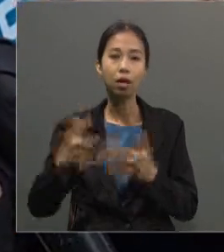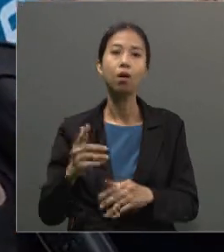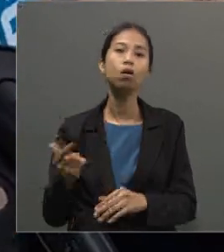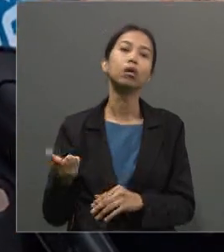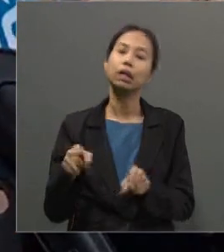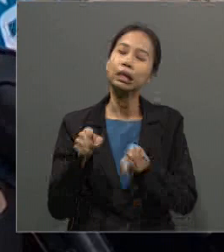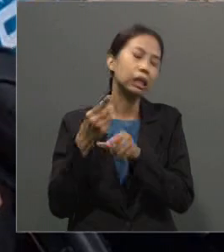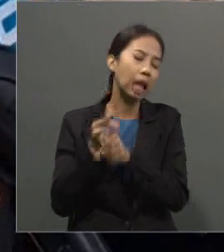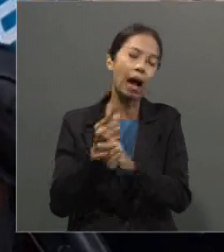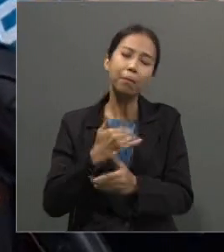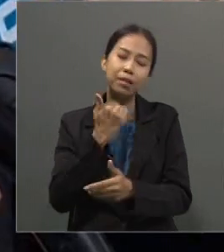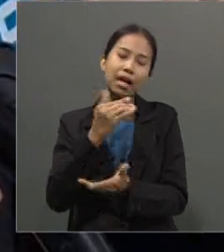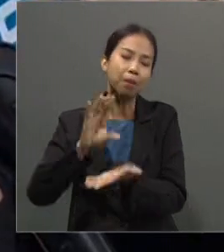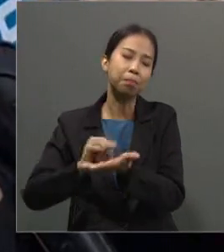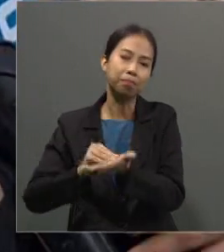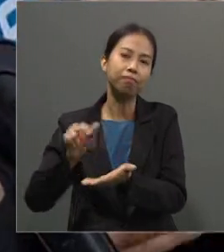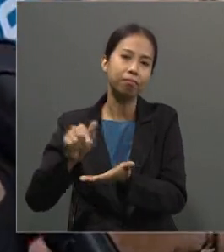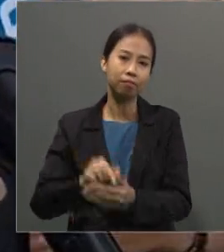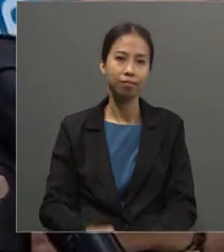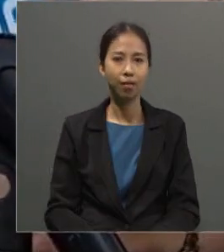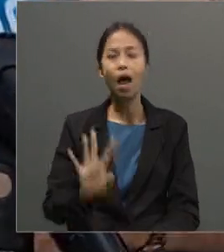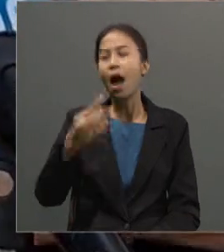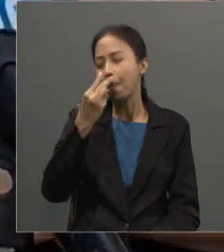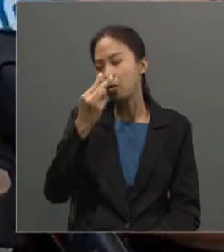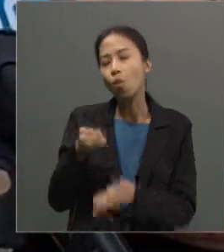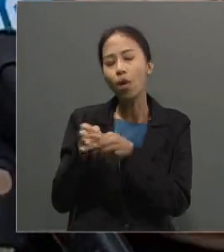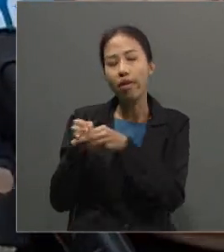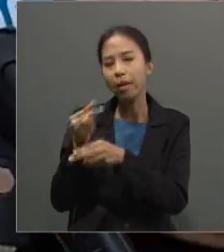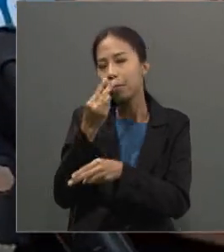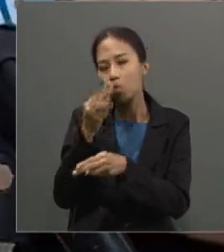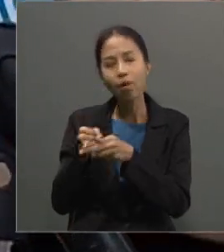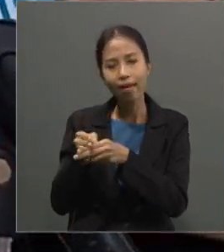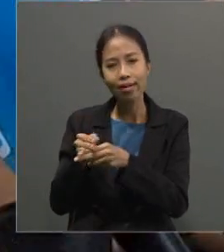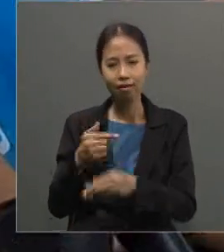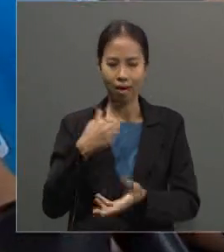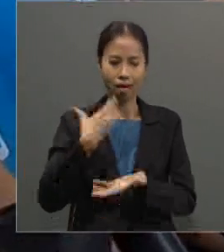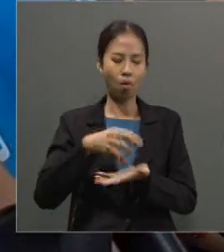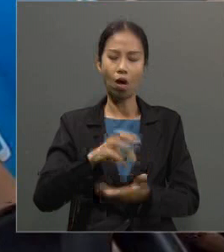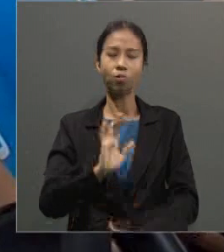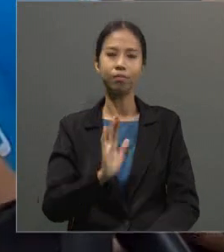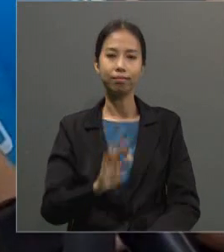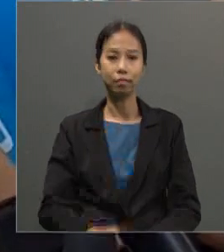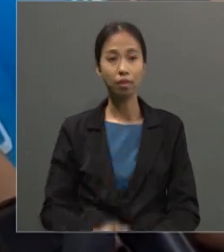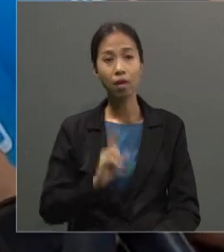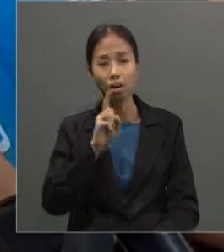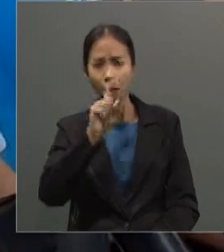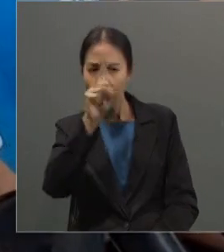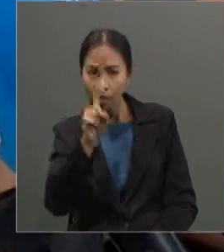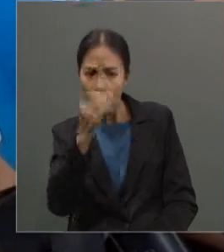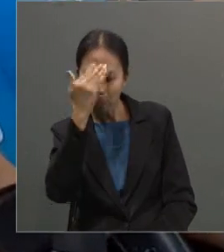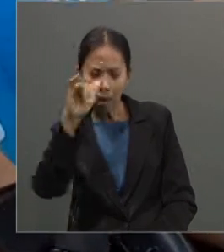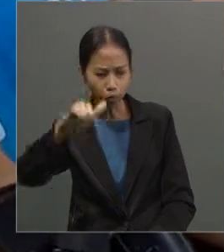เลยครับ จะเล่าให้ฟัง ไปดูคลิปดีกว่าผมก็จำไม่ค่อยได้ครับ นั่นเราสงสัยไหมว่าทำไมเขาต้องโทรหาเราคนเ